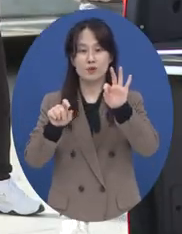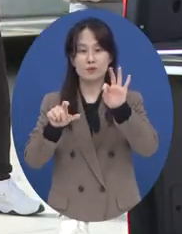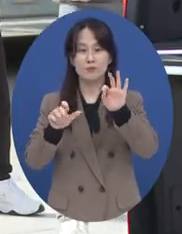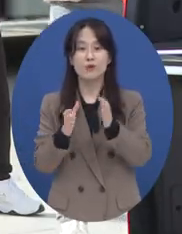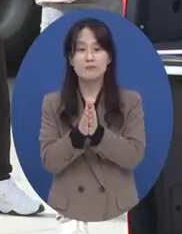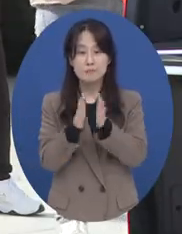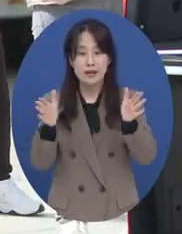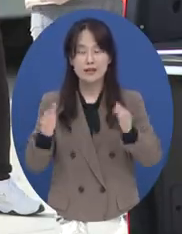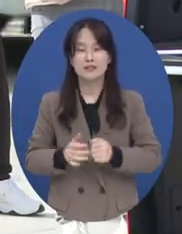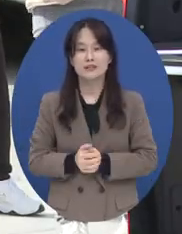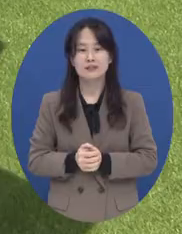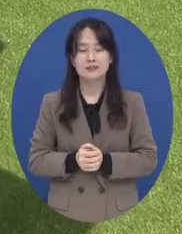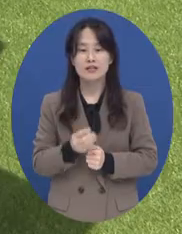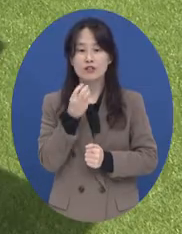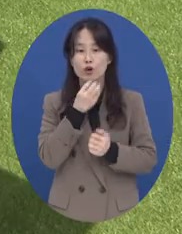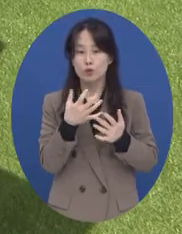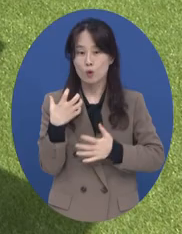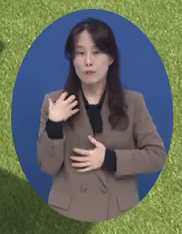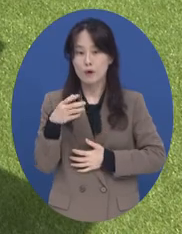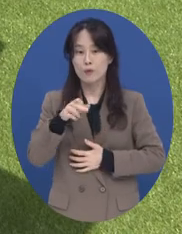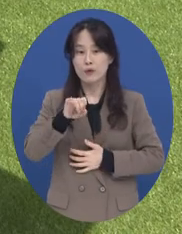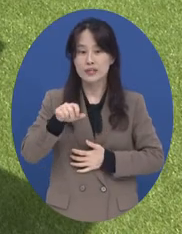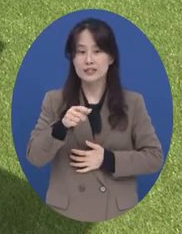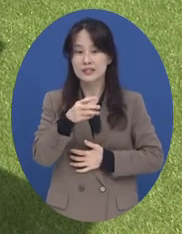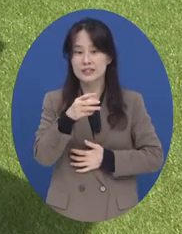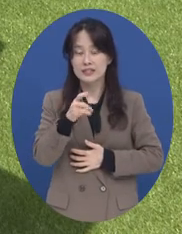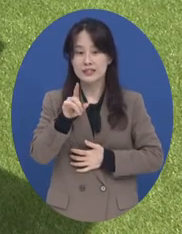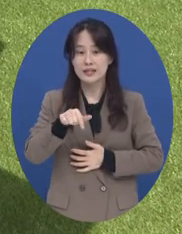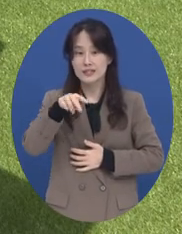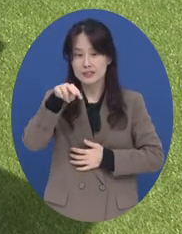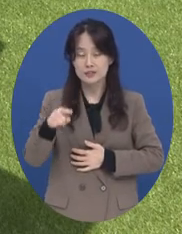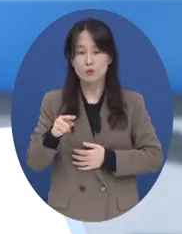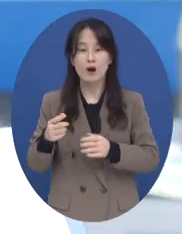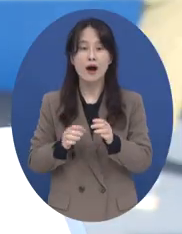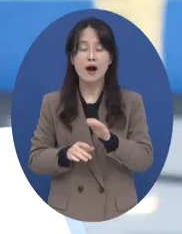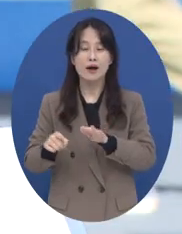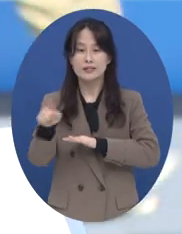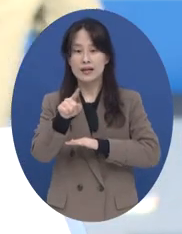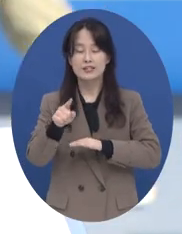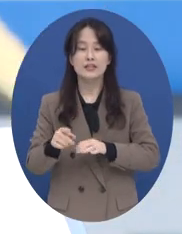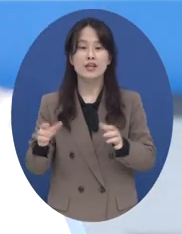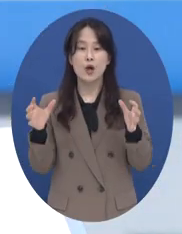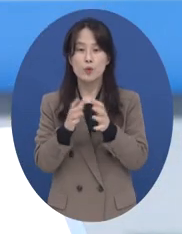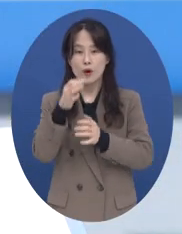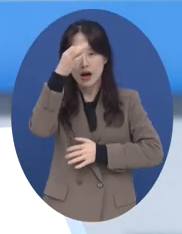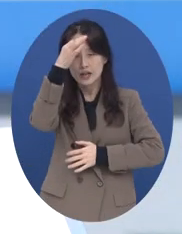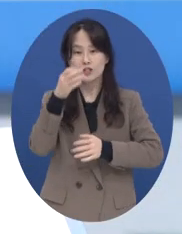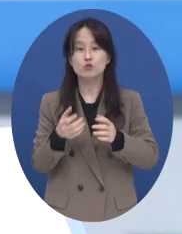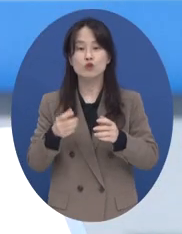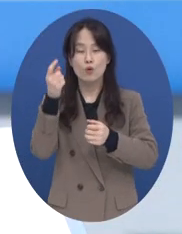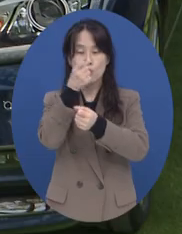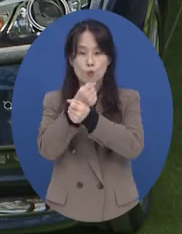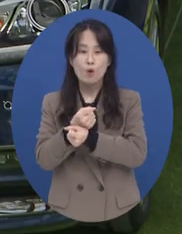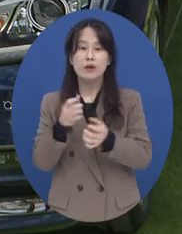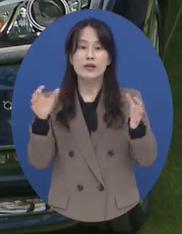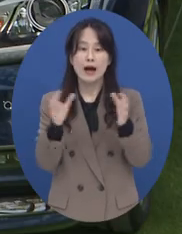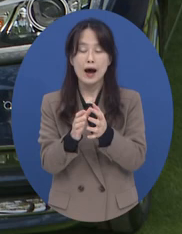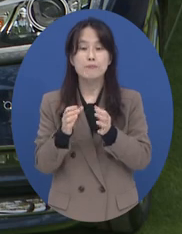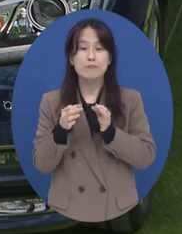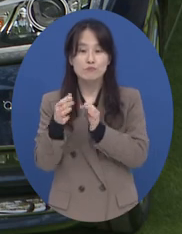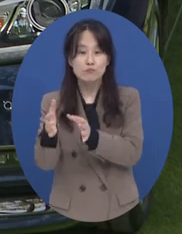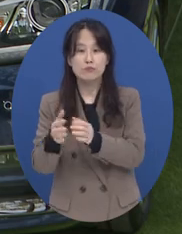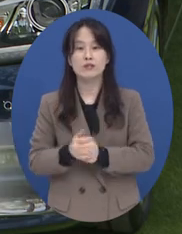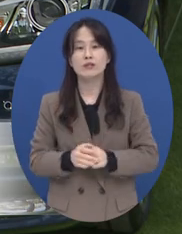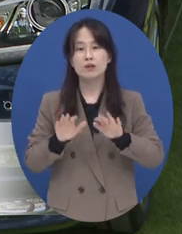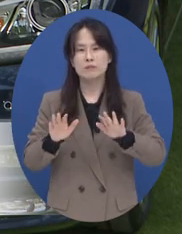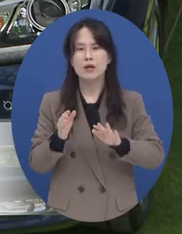올렸습니다. 경기도가 주최하고 킨텍스와 차세대 융합기술연구원이 공동 주관하는 이번 행사에선 코로나19로 인해